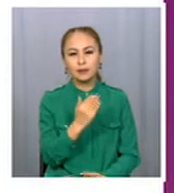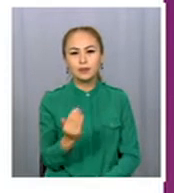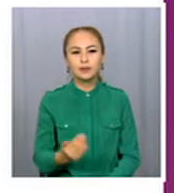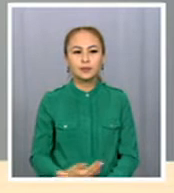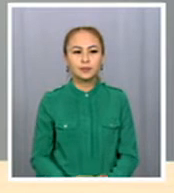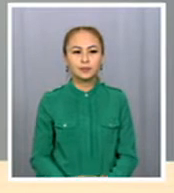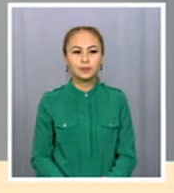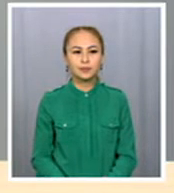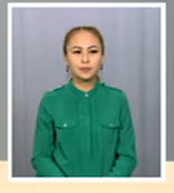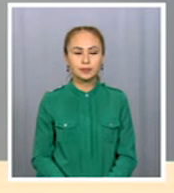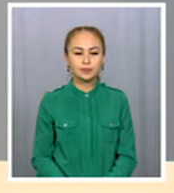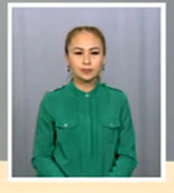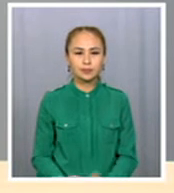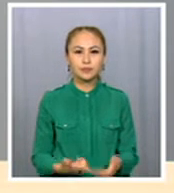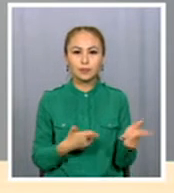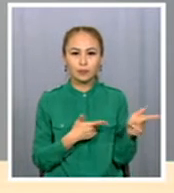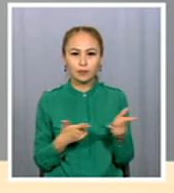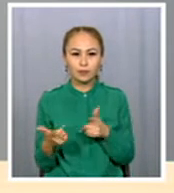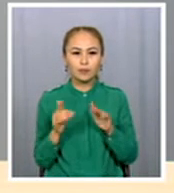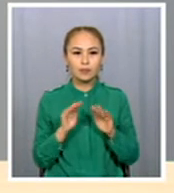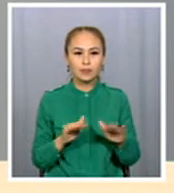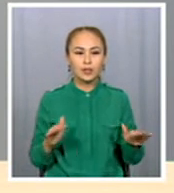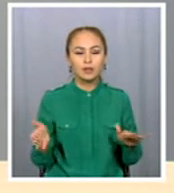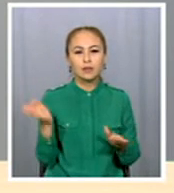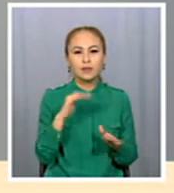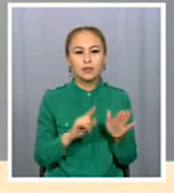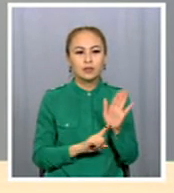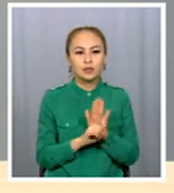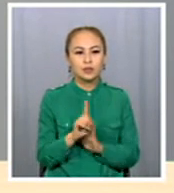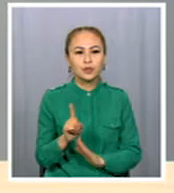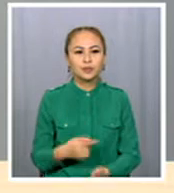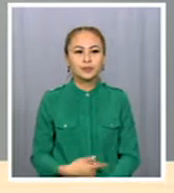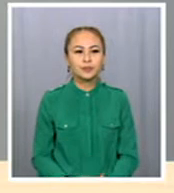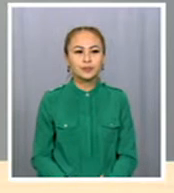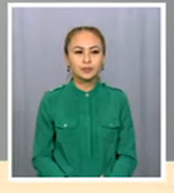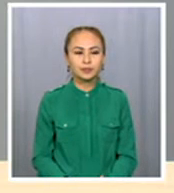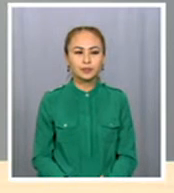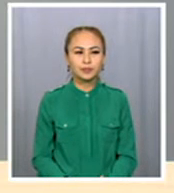о ней. Готовы, ребята? Давайте начнем.